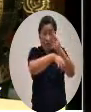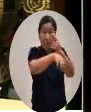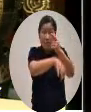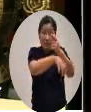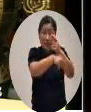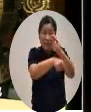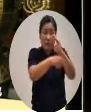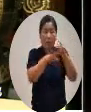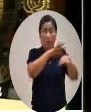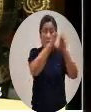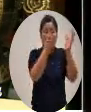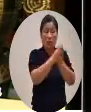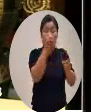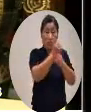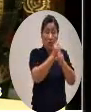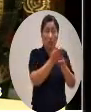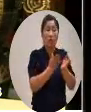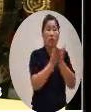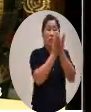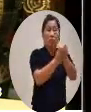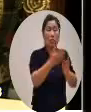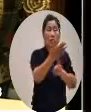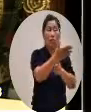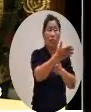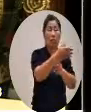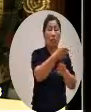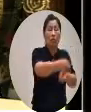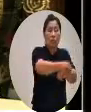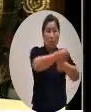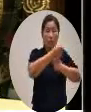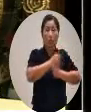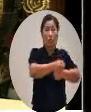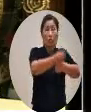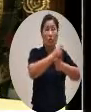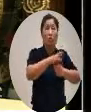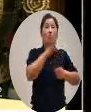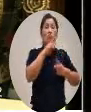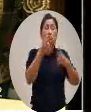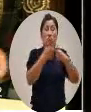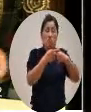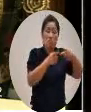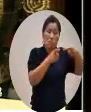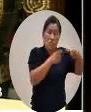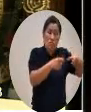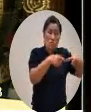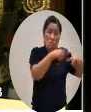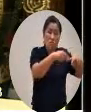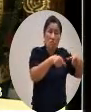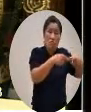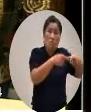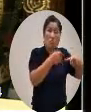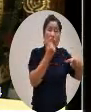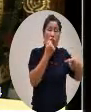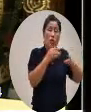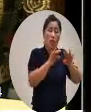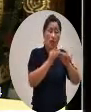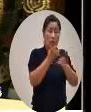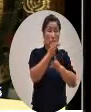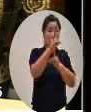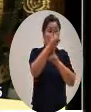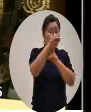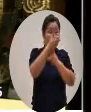些做雞雲那是一個小鋼可以這次出去啊